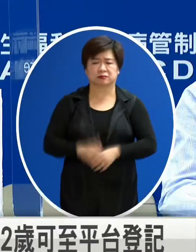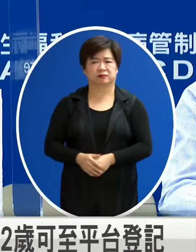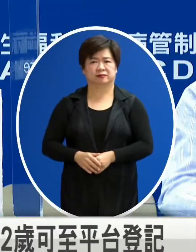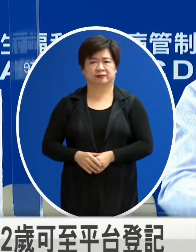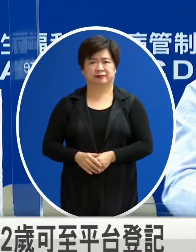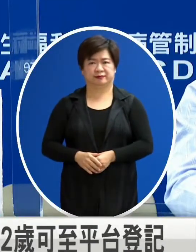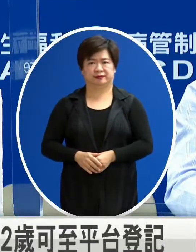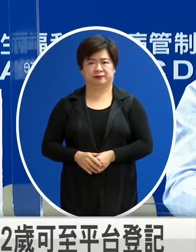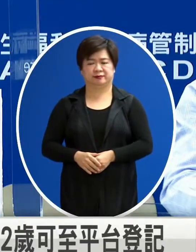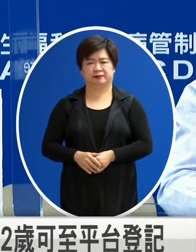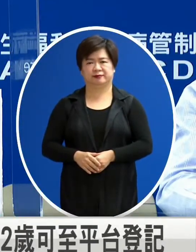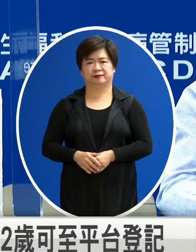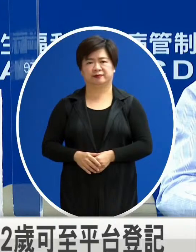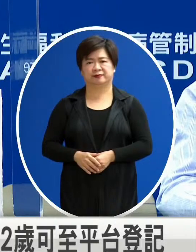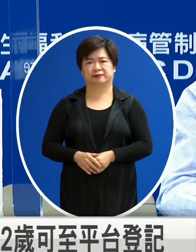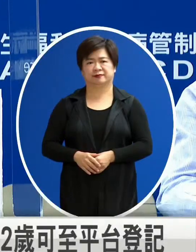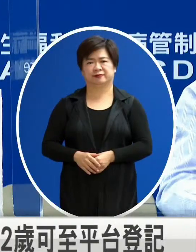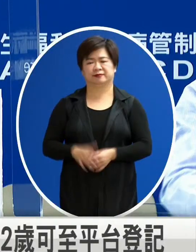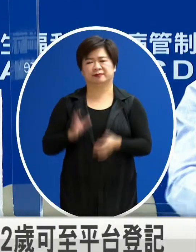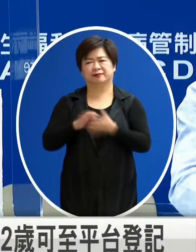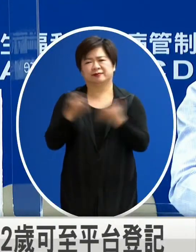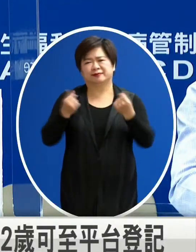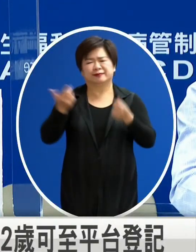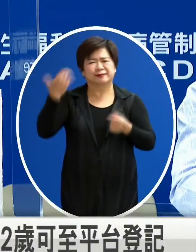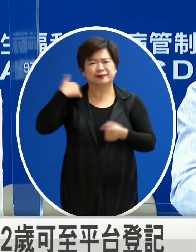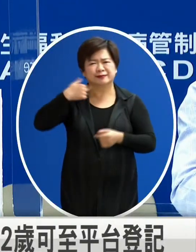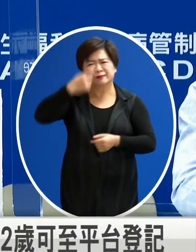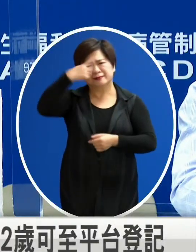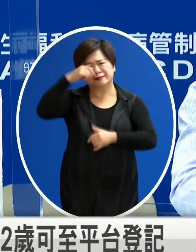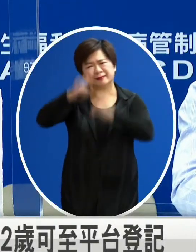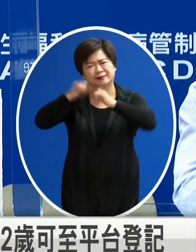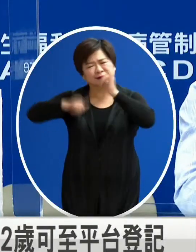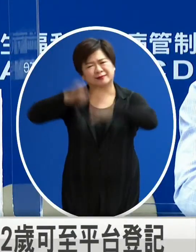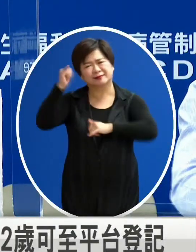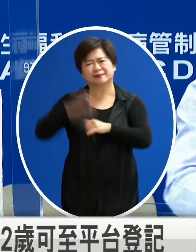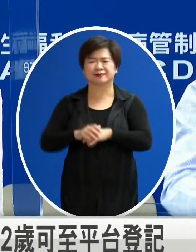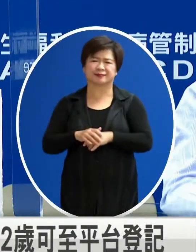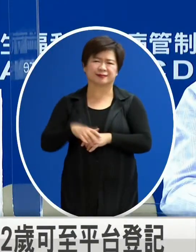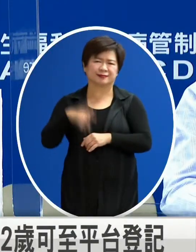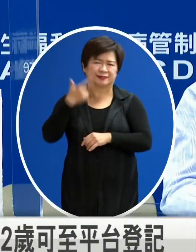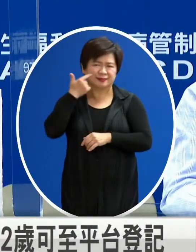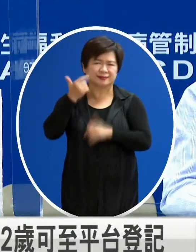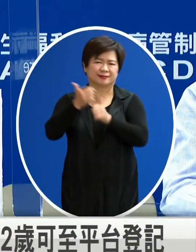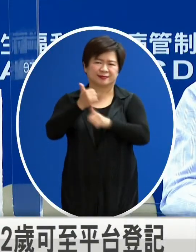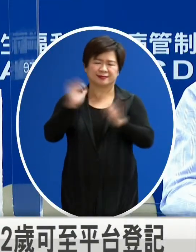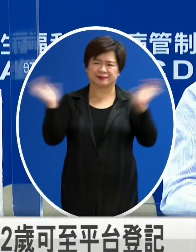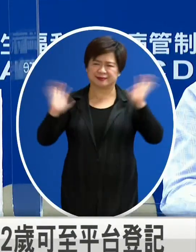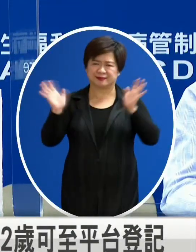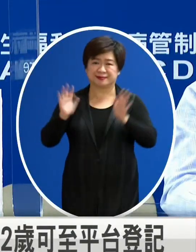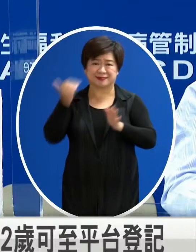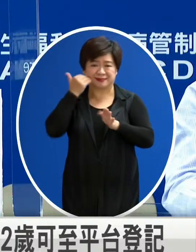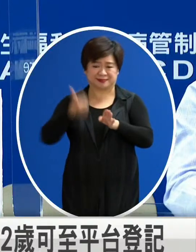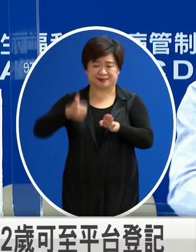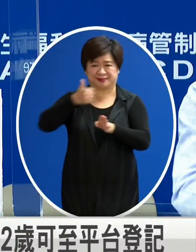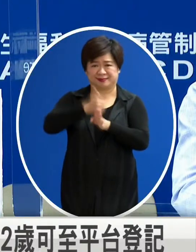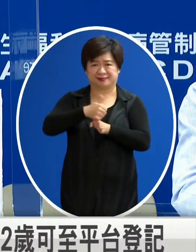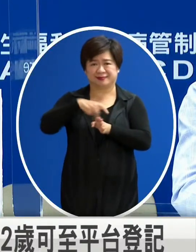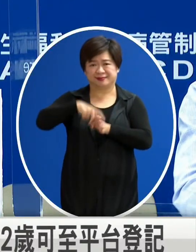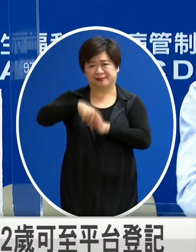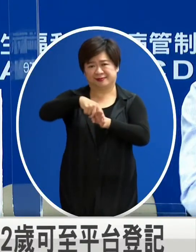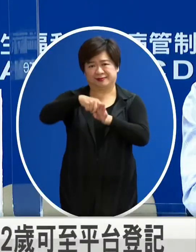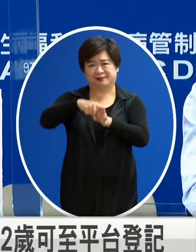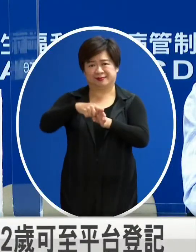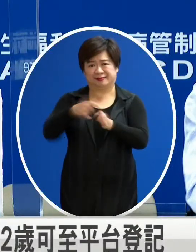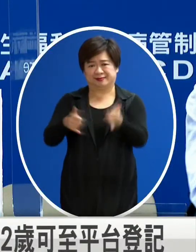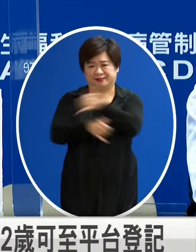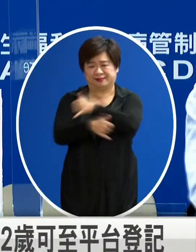直父子骑马骑牛的故事一直在问，然后我已经回答过很多次，我们还是以最大的效益为